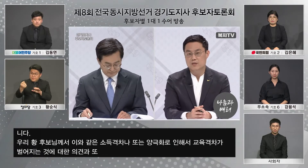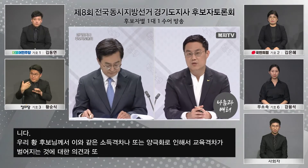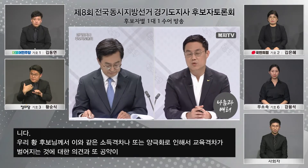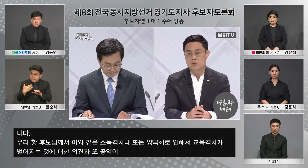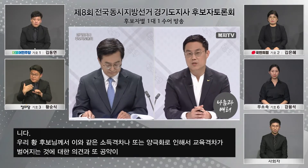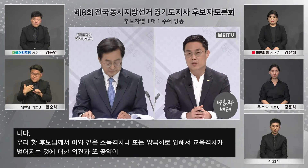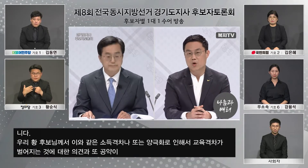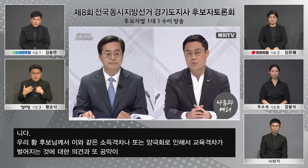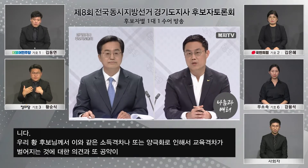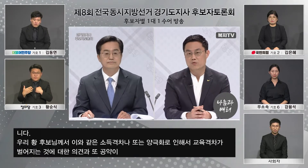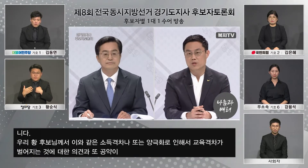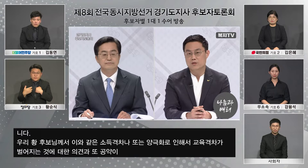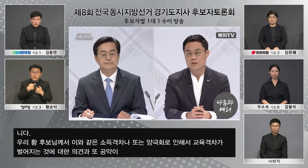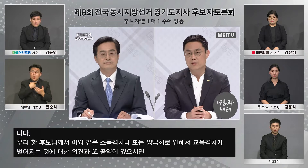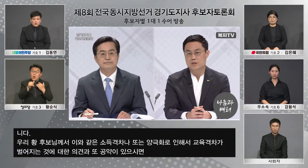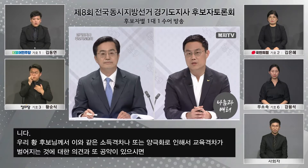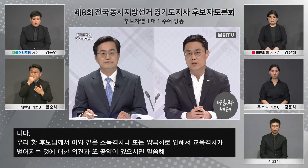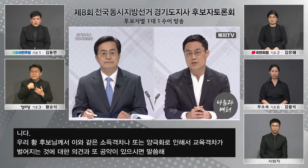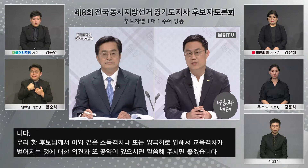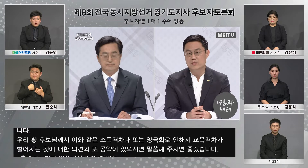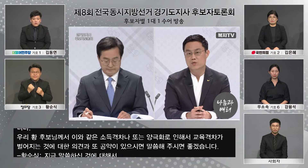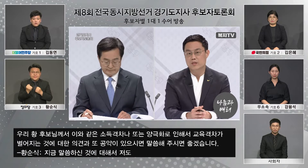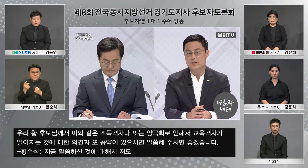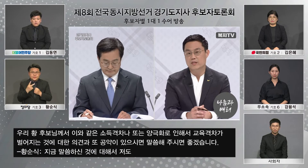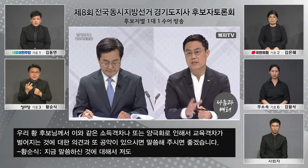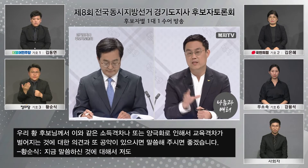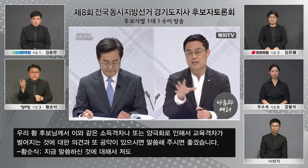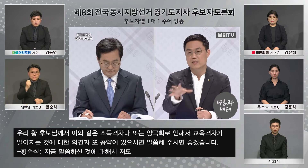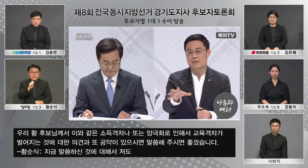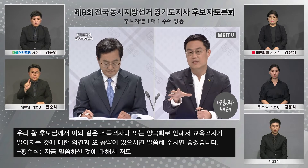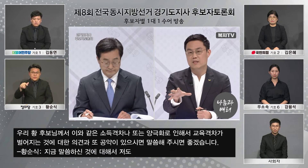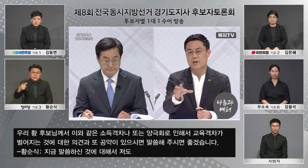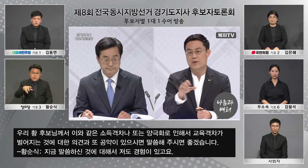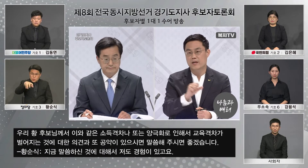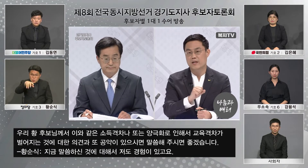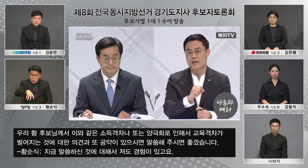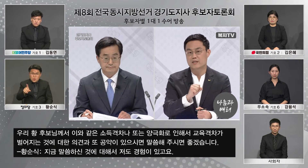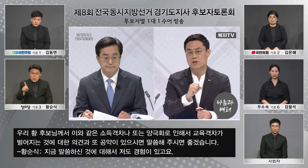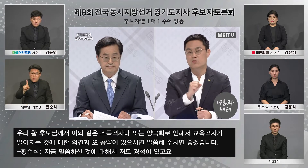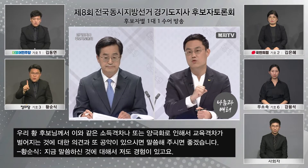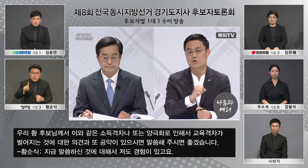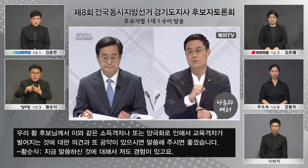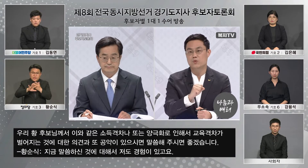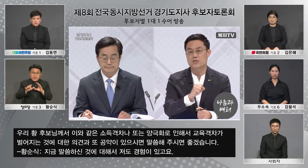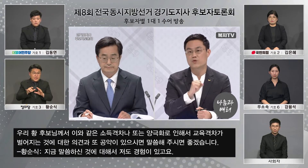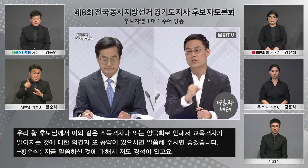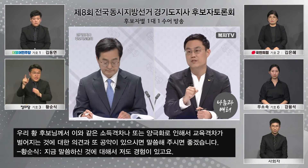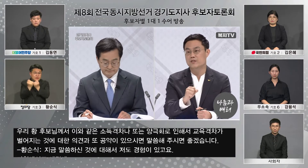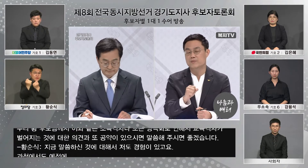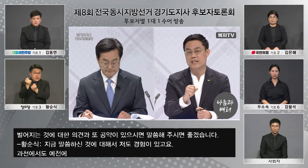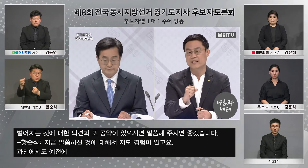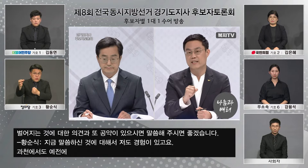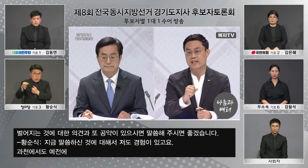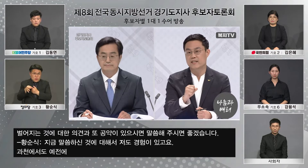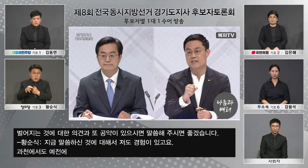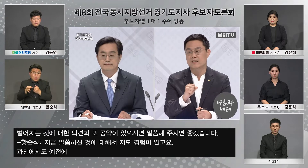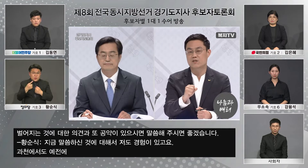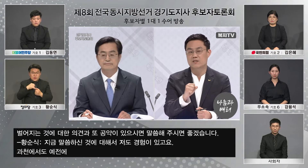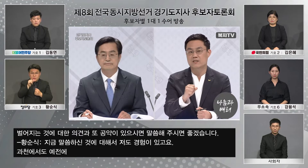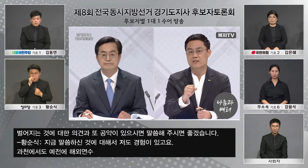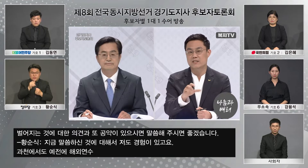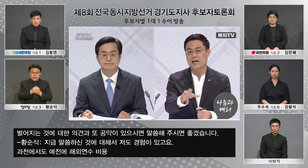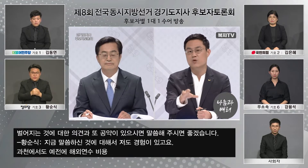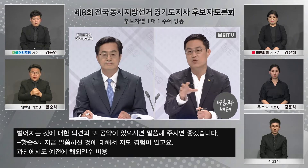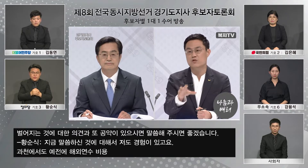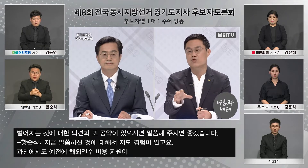거에 대해서 저도 이제 경험이 있고요. 저희 과천에서도 예전에 해외 연수 비용 지원이 있었습니다, 예산에. 근데